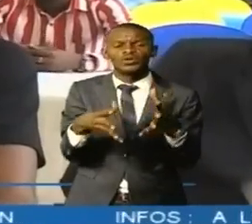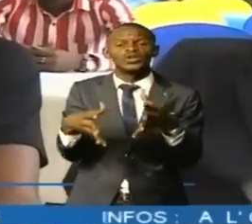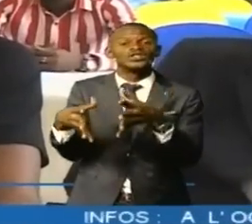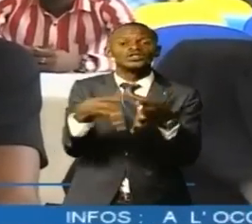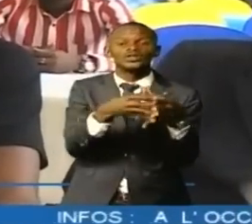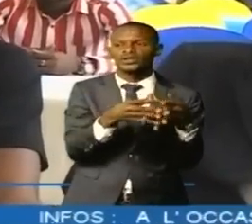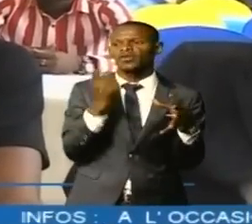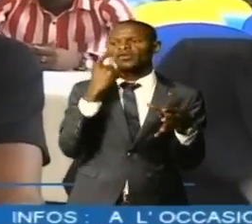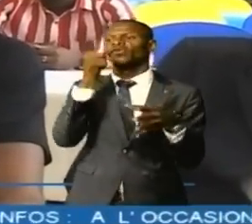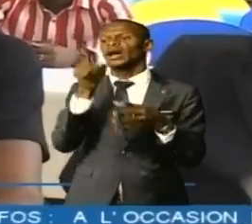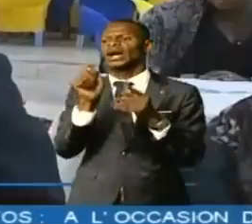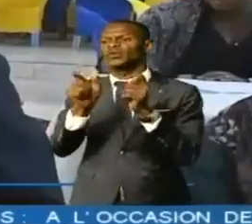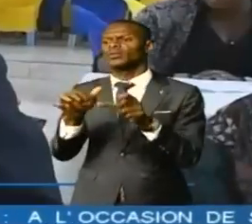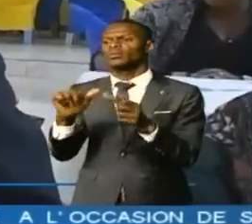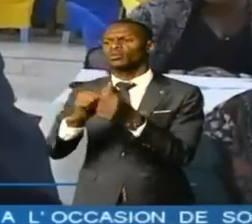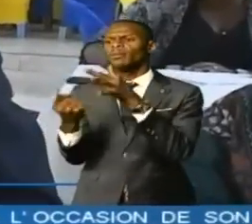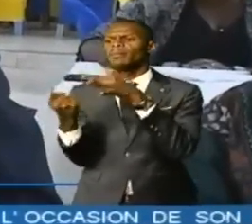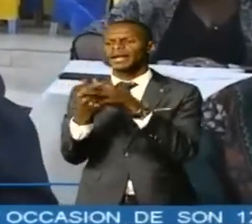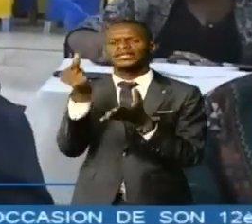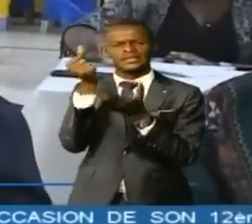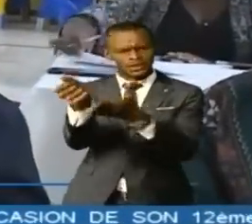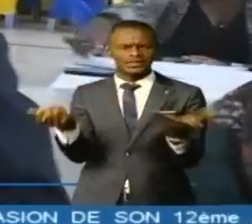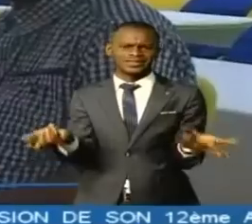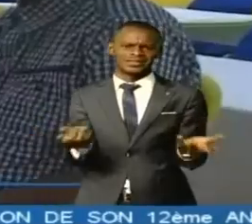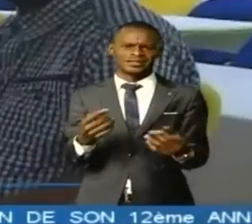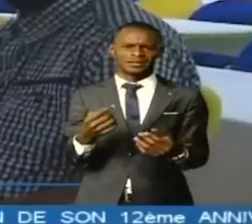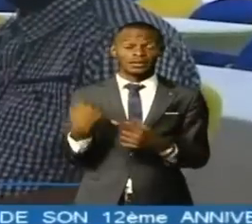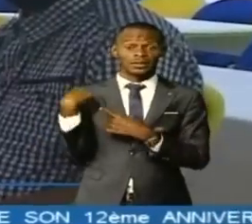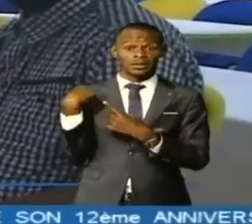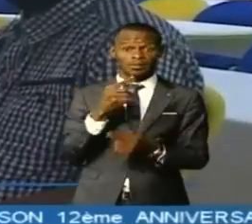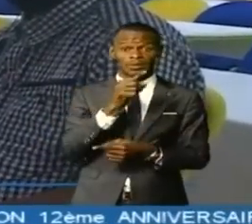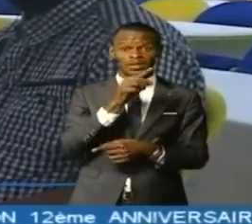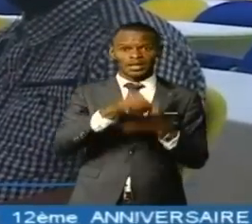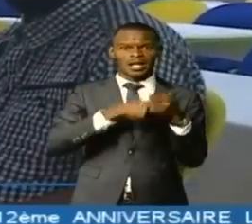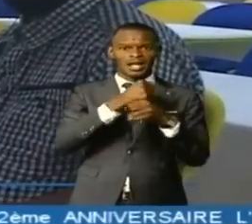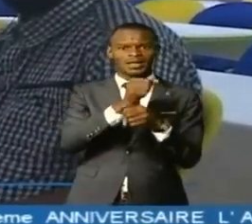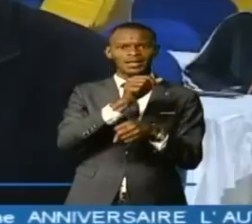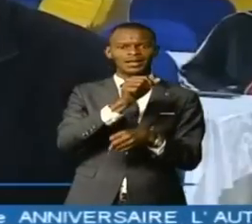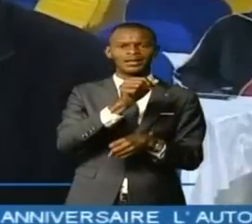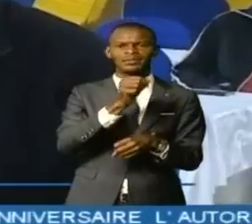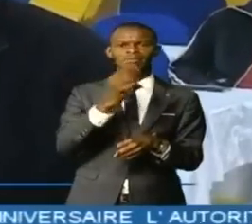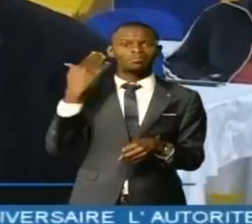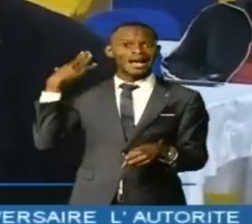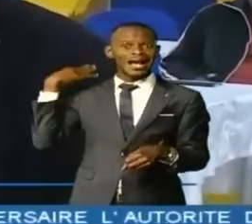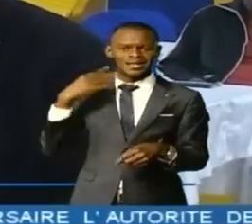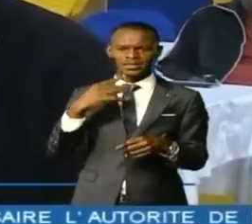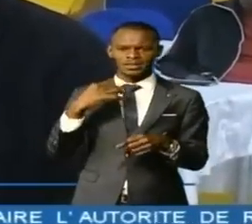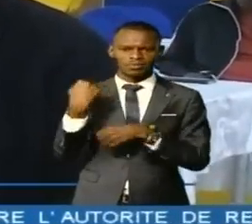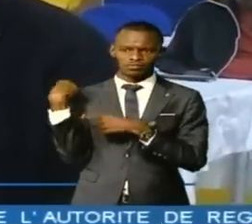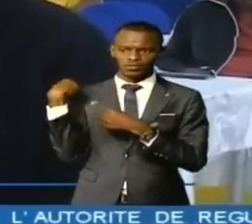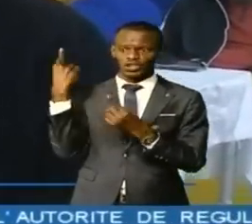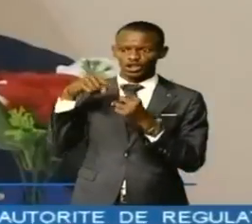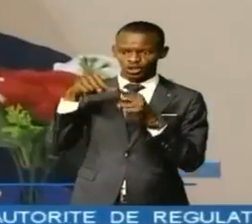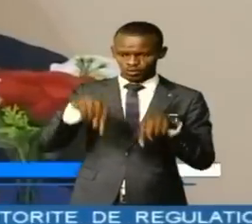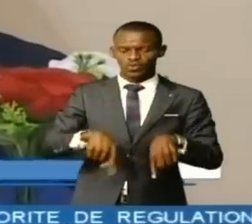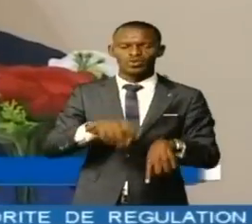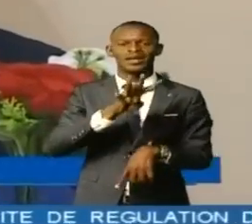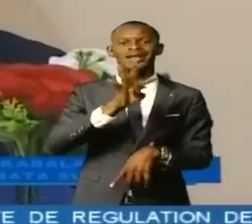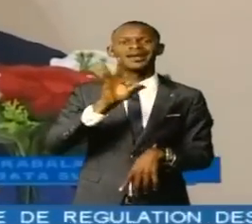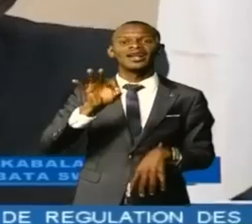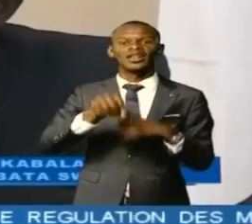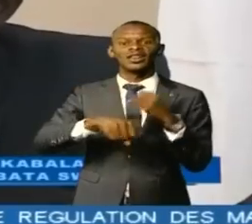que cela fait environ 49 ans depuis que l'ancienne mutualité regroupant les journalistes de Ngaliema n'est